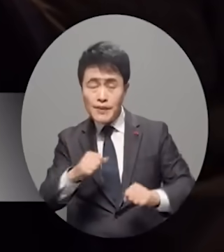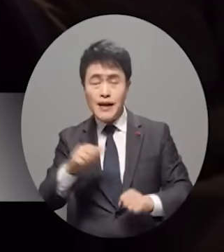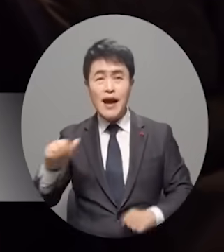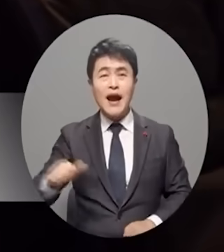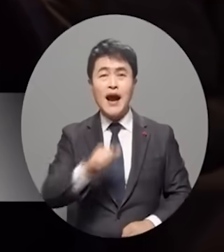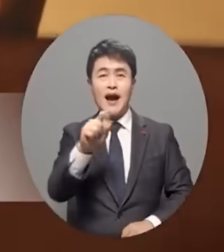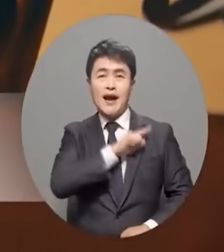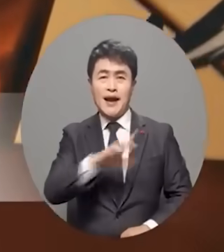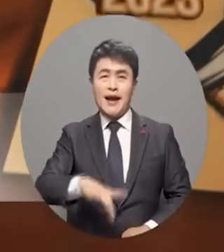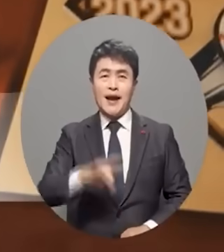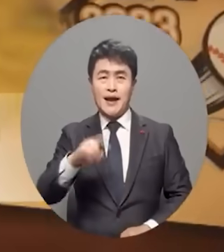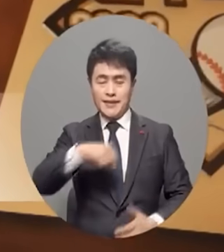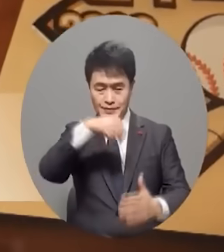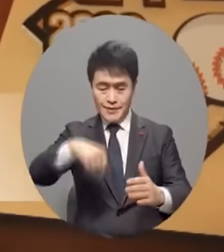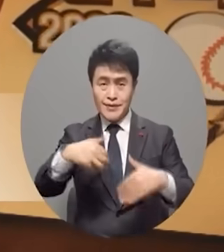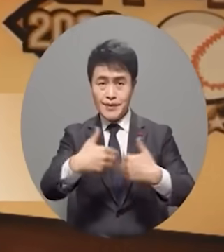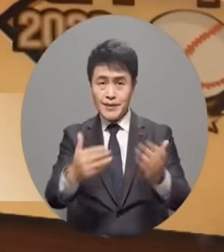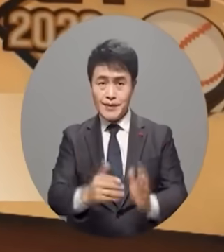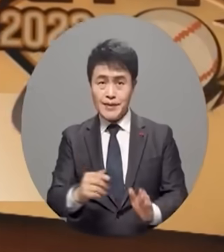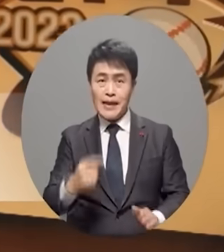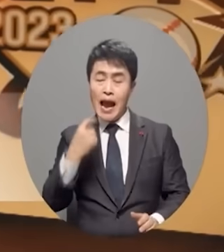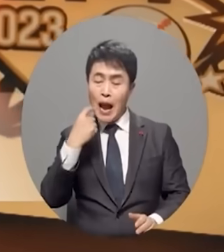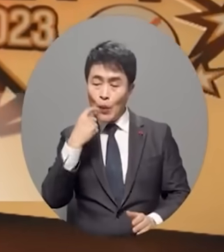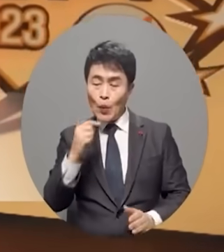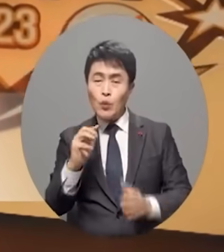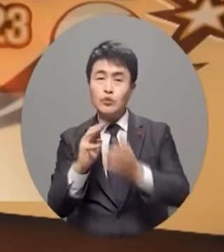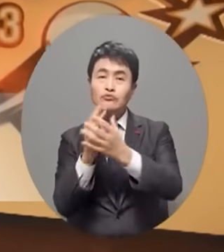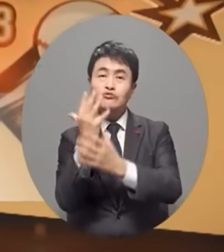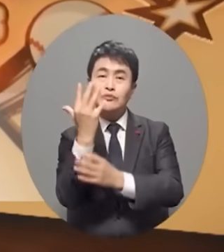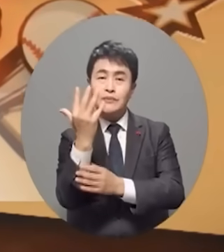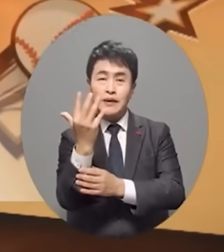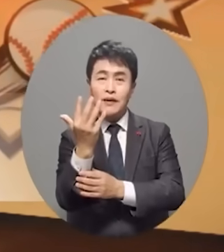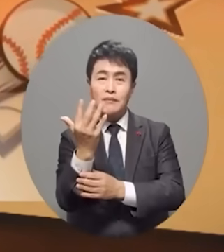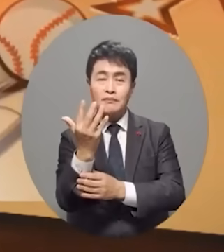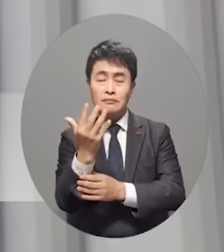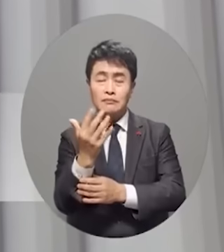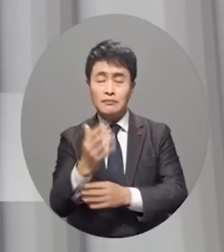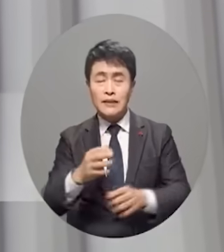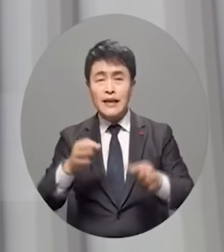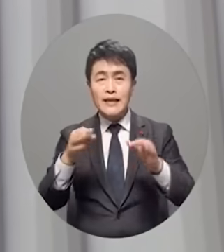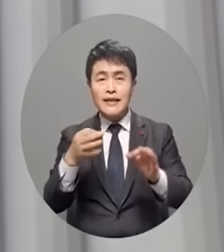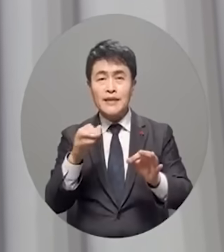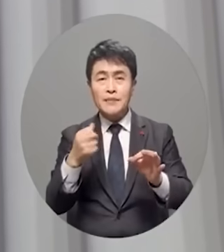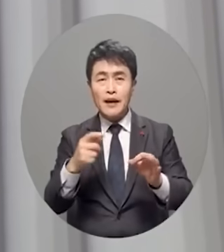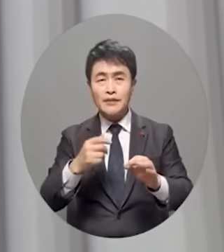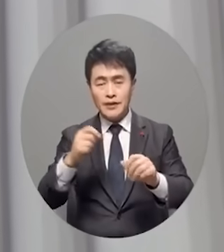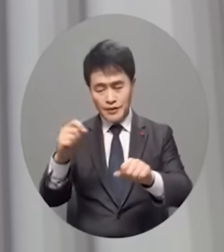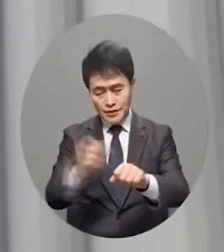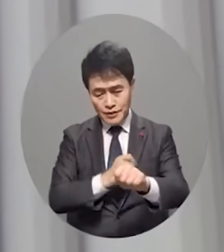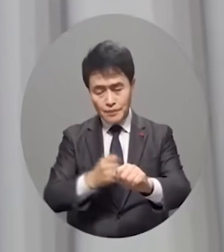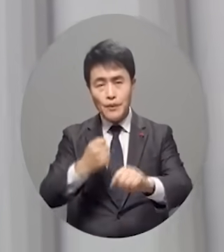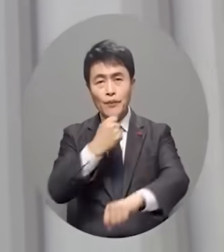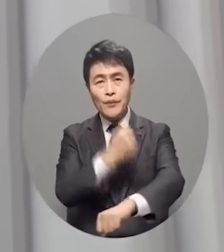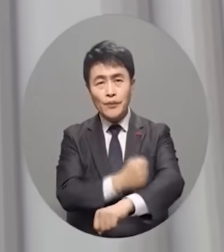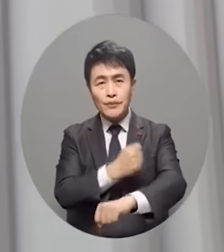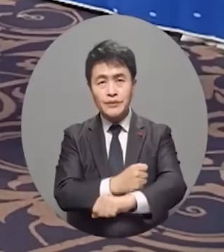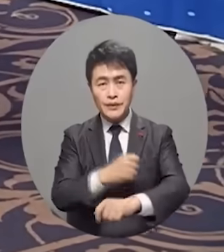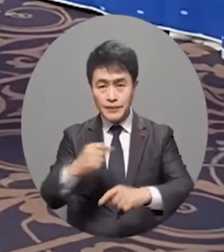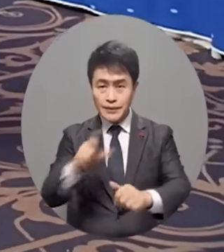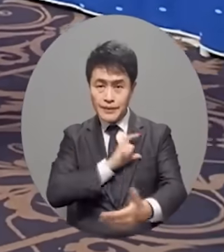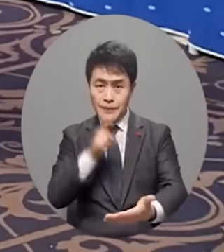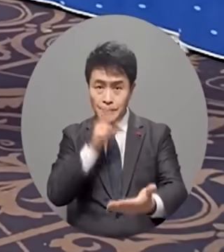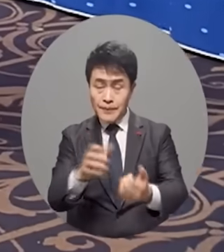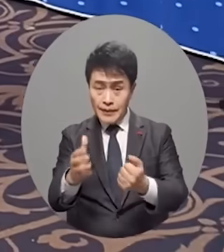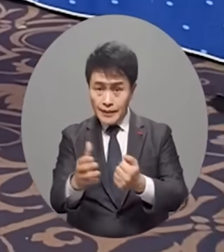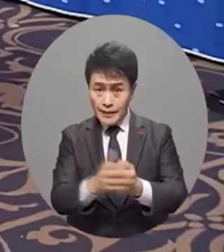선수 최초로 내야수 부문 골든글러브를 받은 김하성 선수도 특별 공로상 수상자의 이름을 올렸습니다. 하지만 김